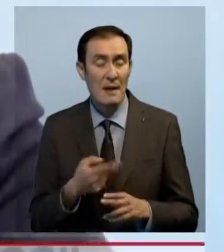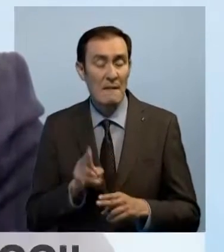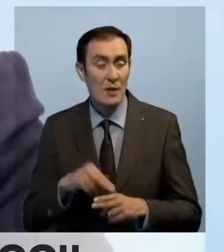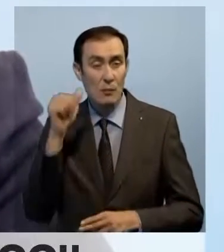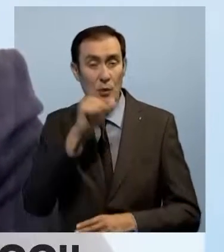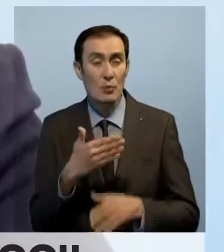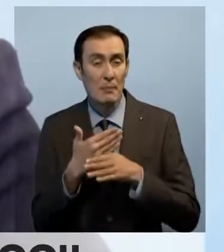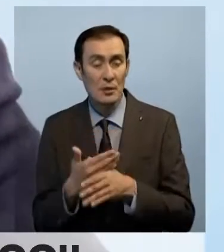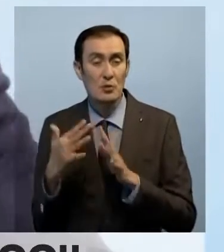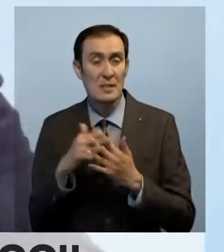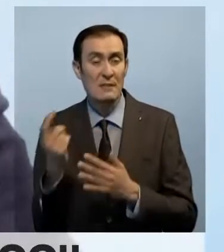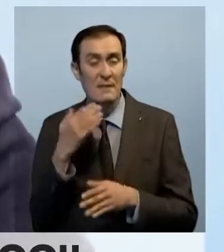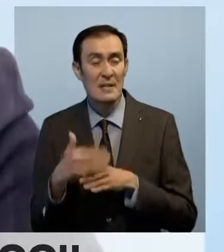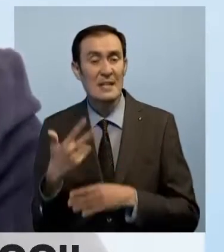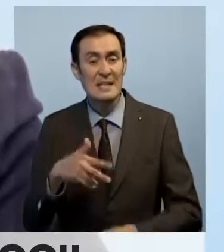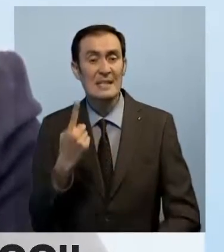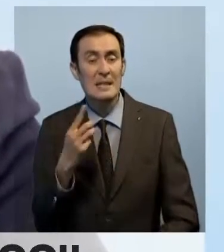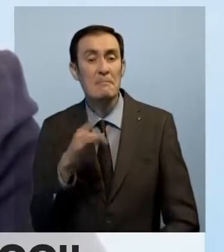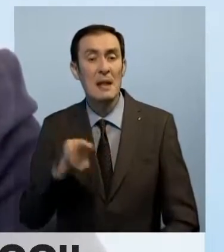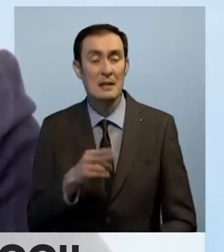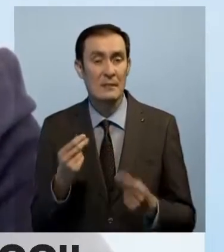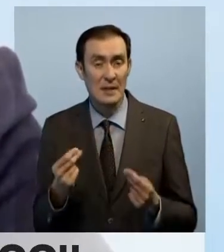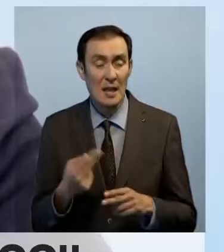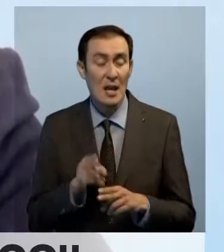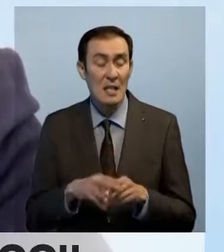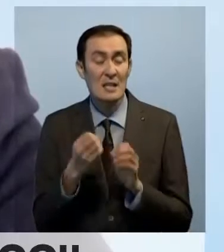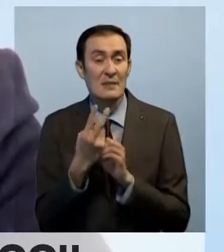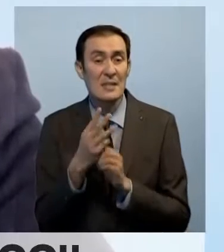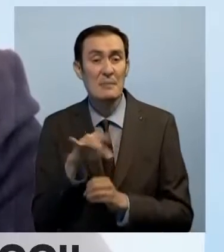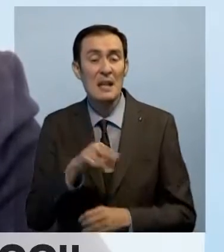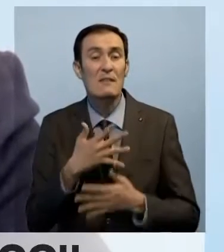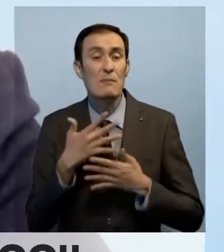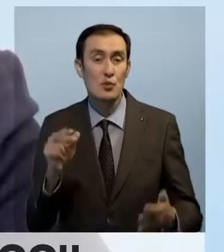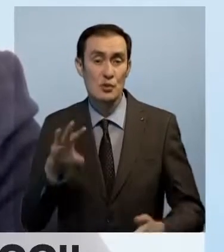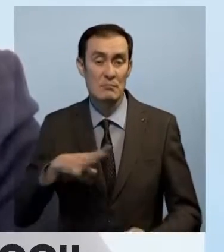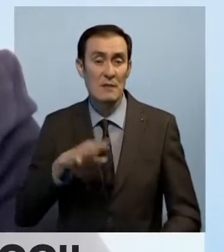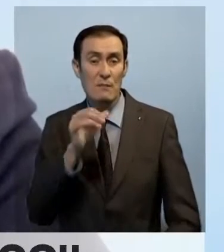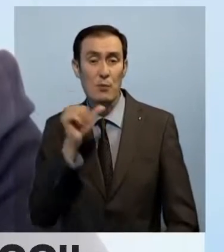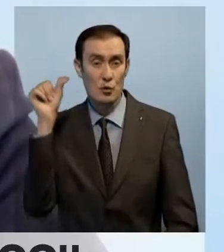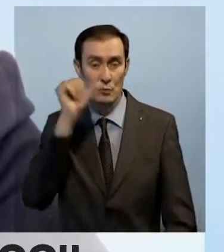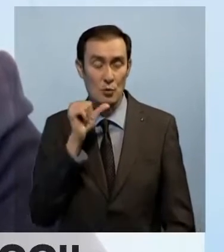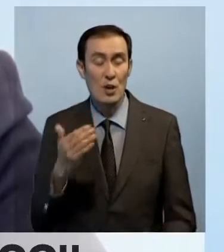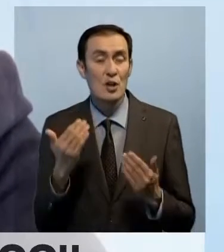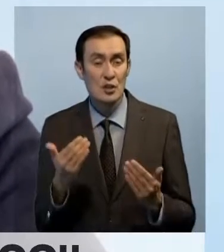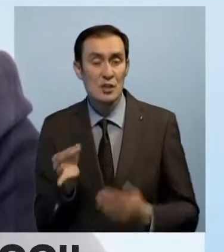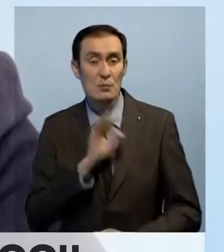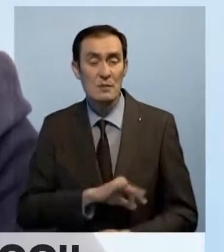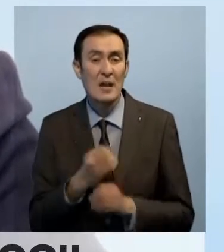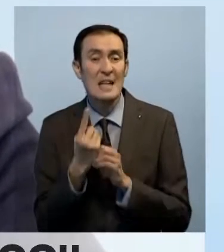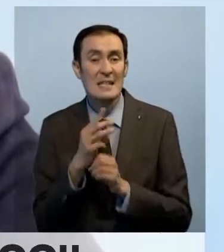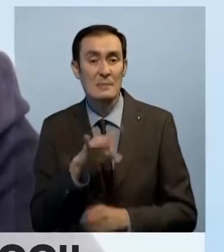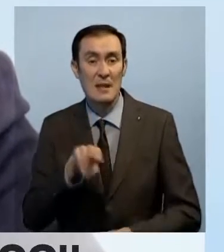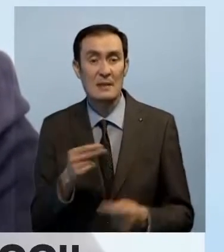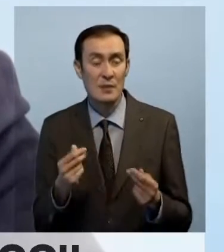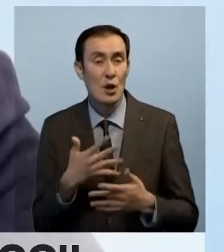на поддержку агрария выделен 31 миллиард тенге. Это на 12 миллиардов больше, чем в прошлом году. Сейчас уже освоено 11